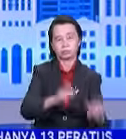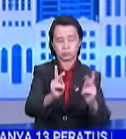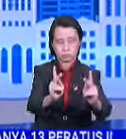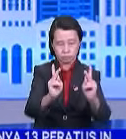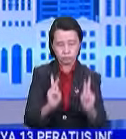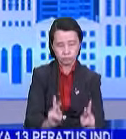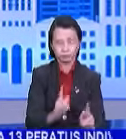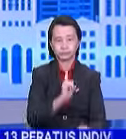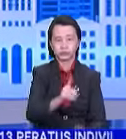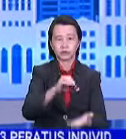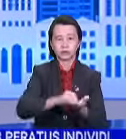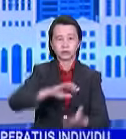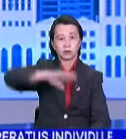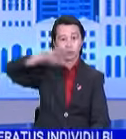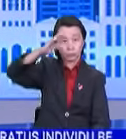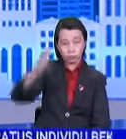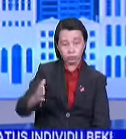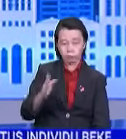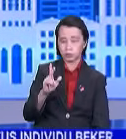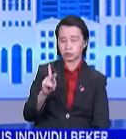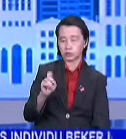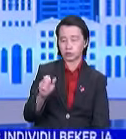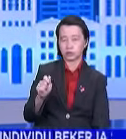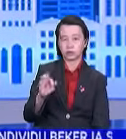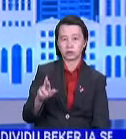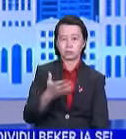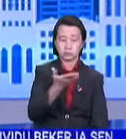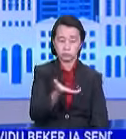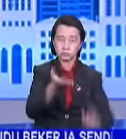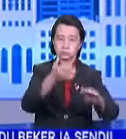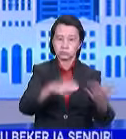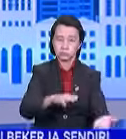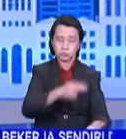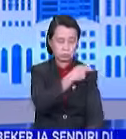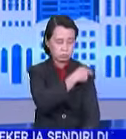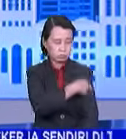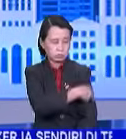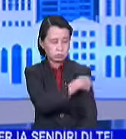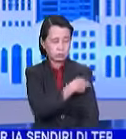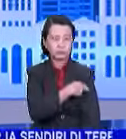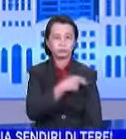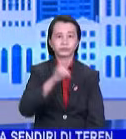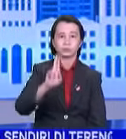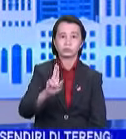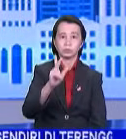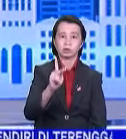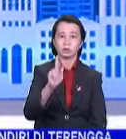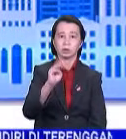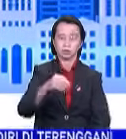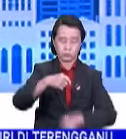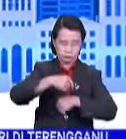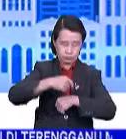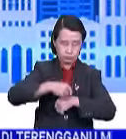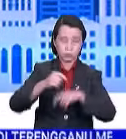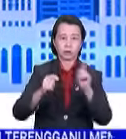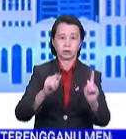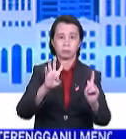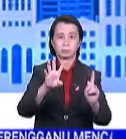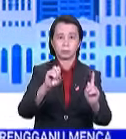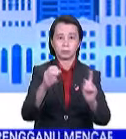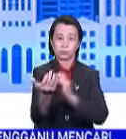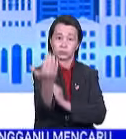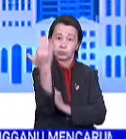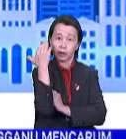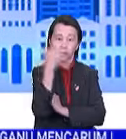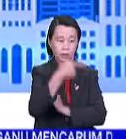tanah pekuburan Islam di bukit Kiara oleh meninggal dunia di Hospital Translate tuanku muhriz you count pada pukul 140